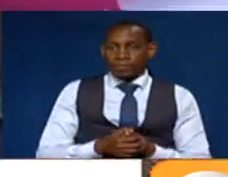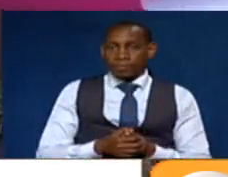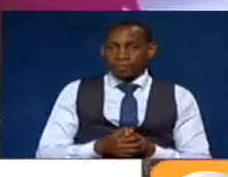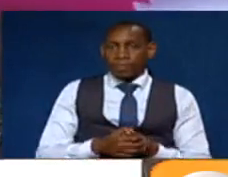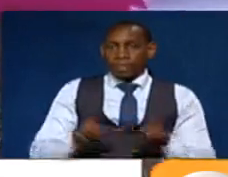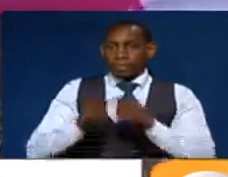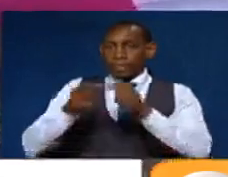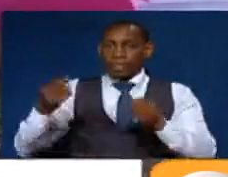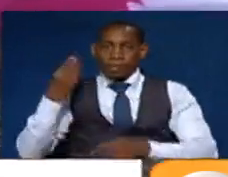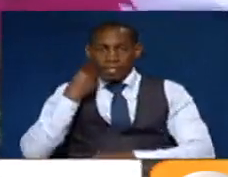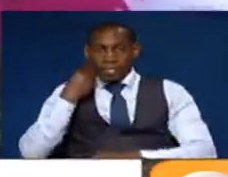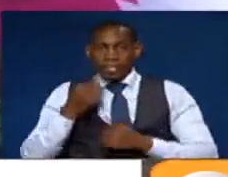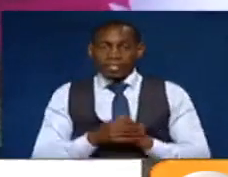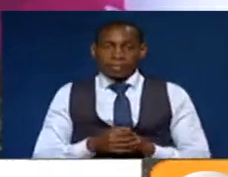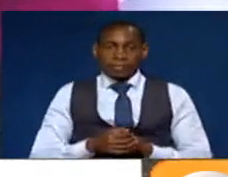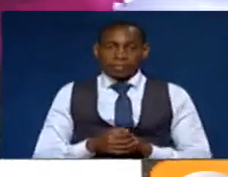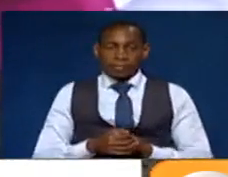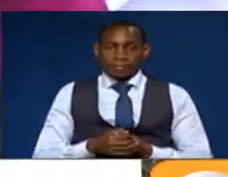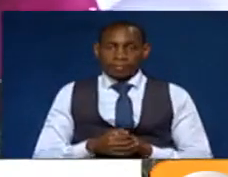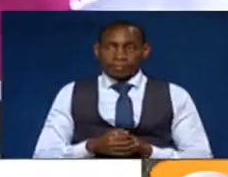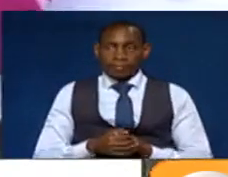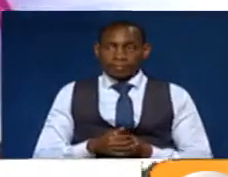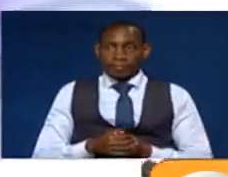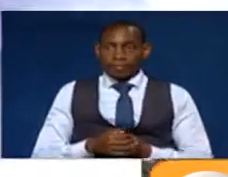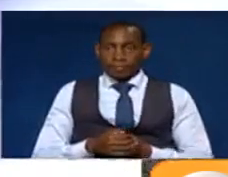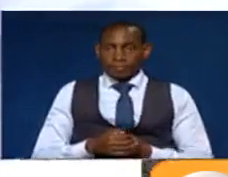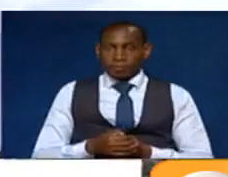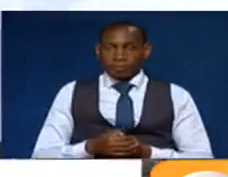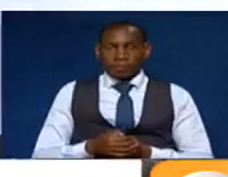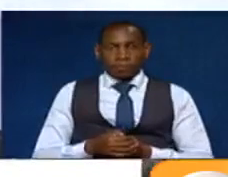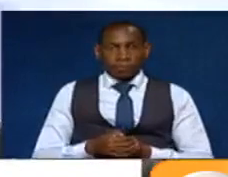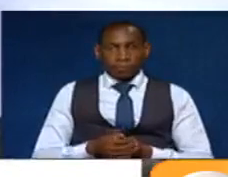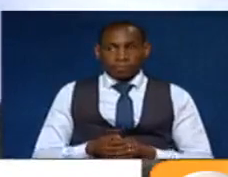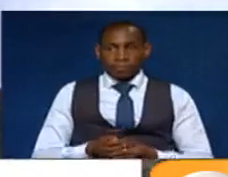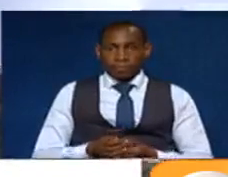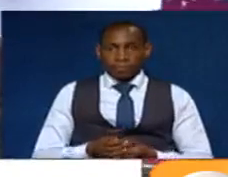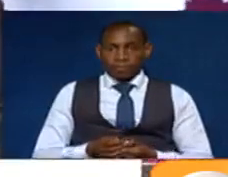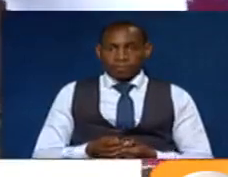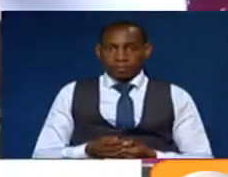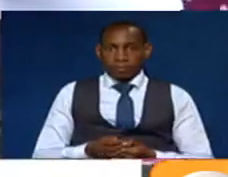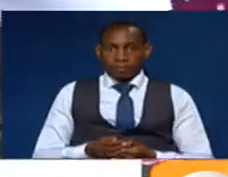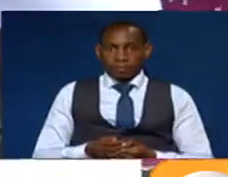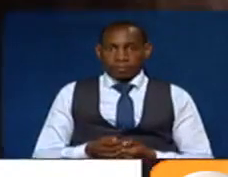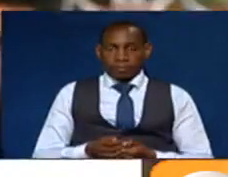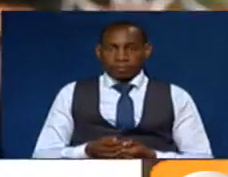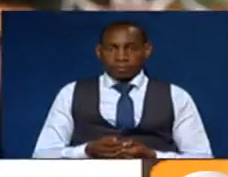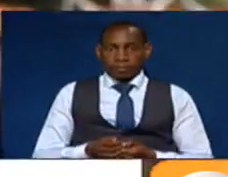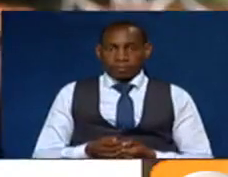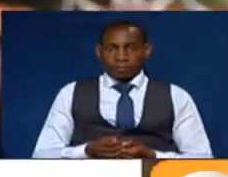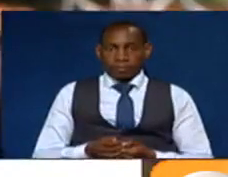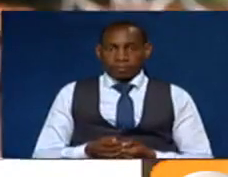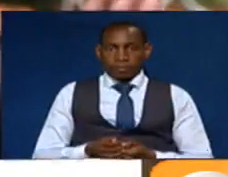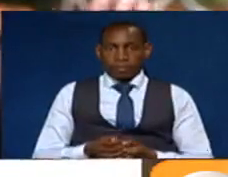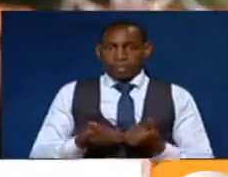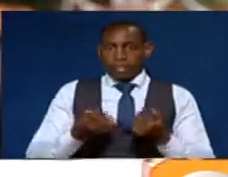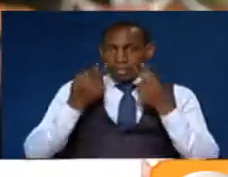magonjwa zina resistance za magonjwa ambaye magonjwa yasi kusumbua zaidi. Kwa